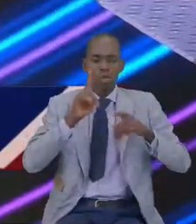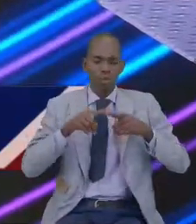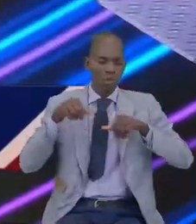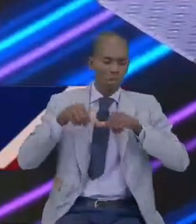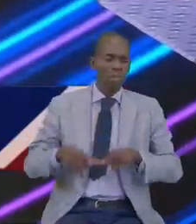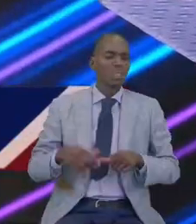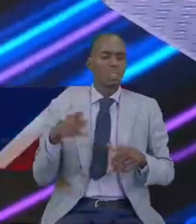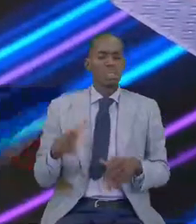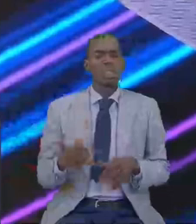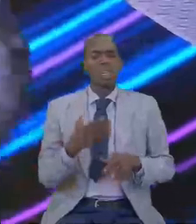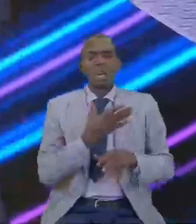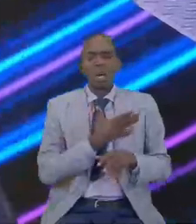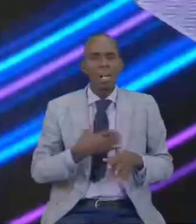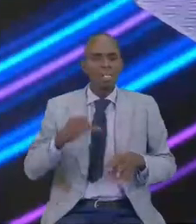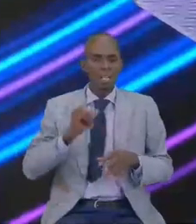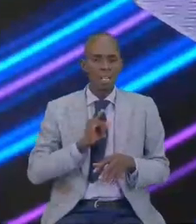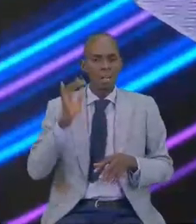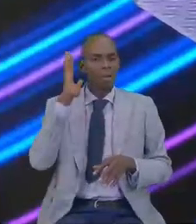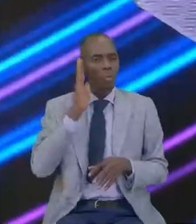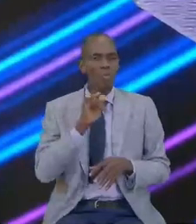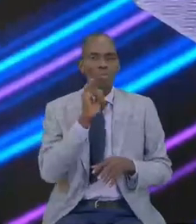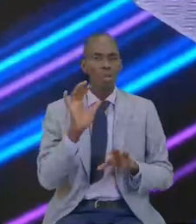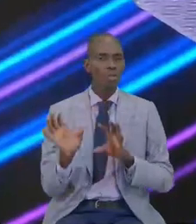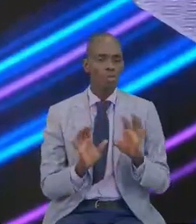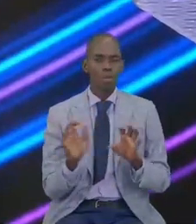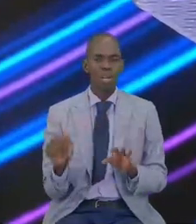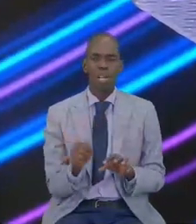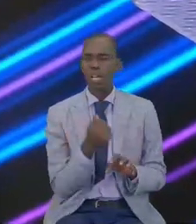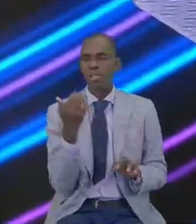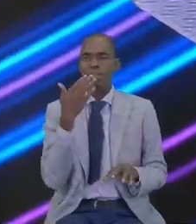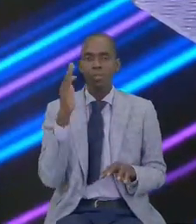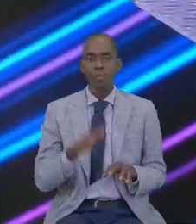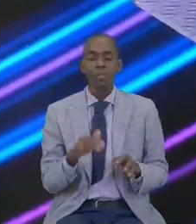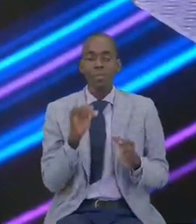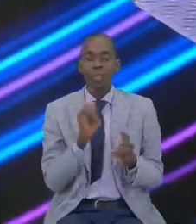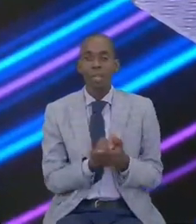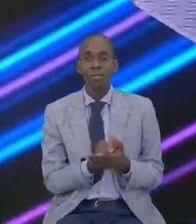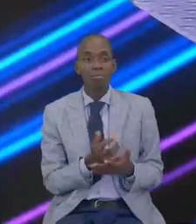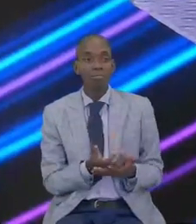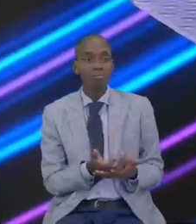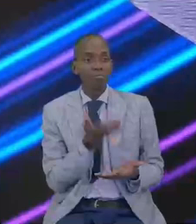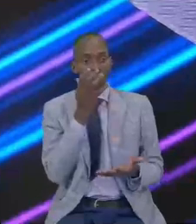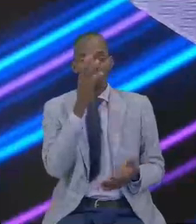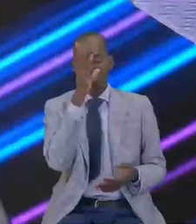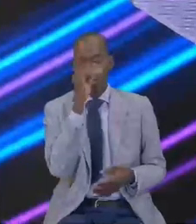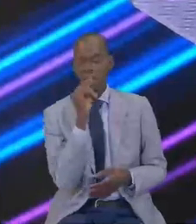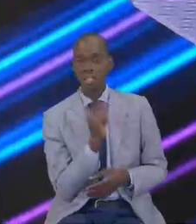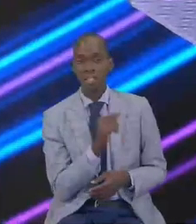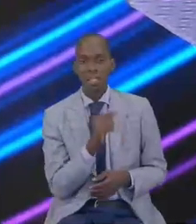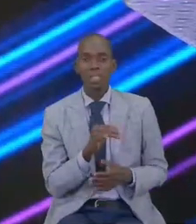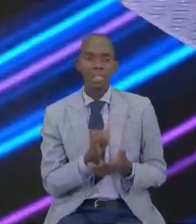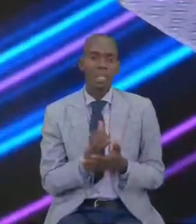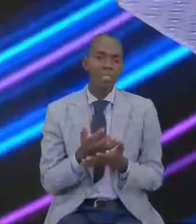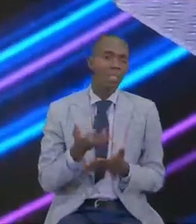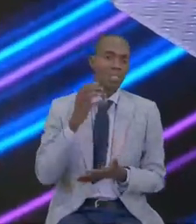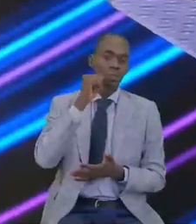Et je ne ferai rien de mauvais. Ah, cet homme qui a le sac d'argent, cet homme riche, cette femme riche là, je